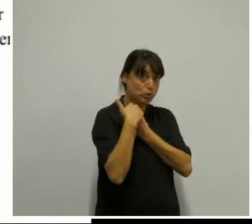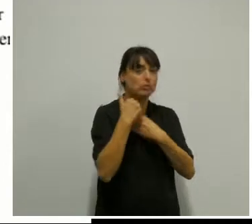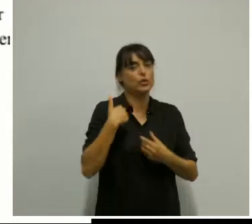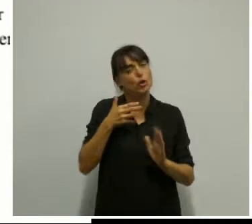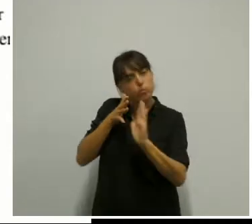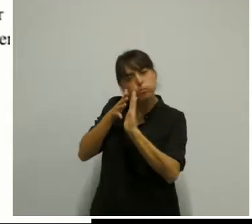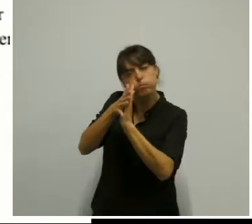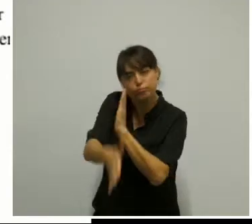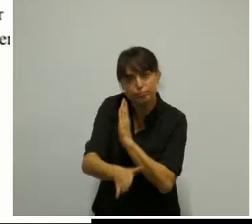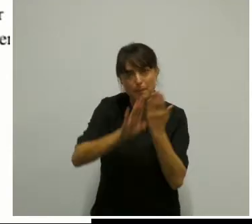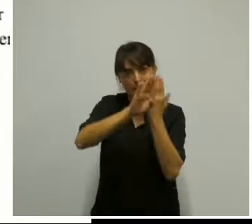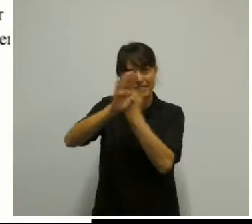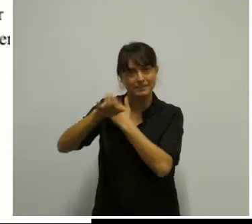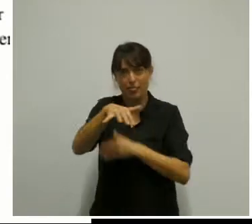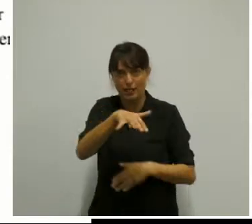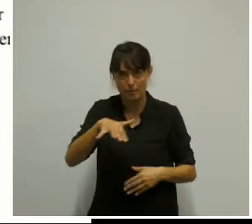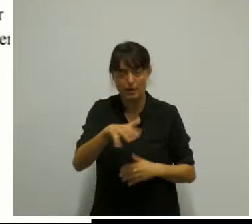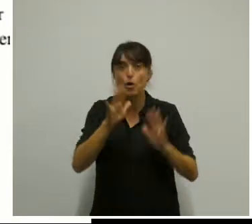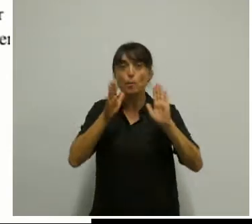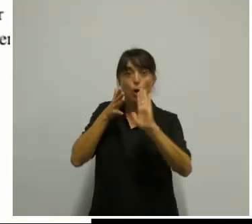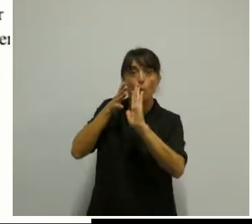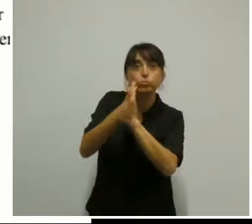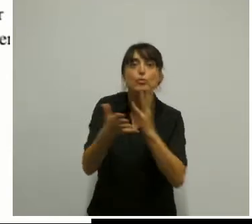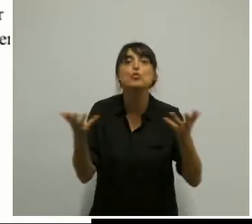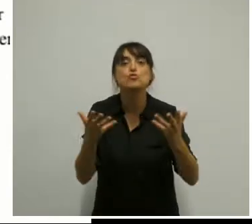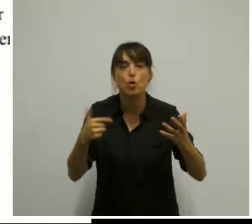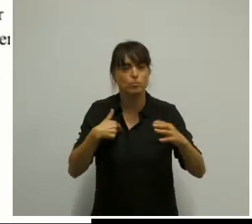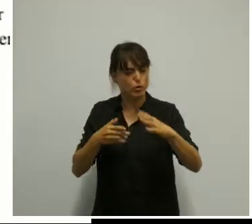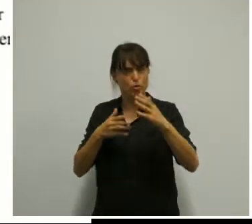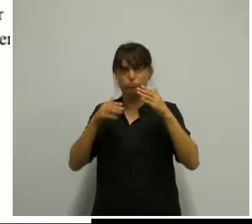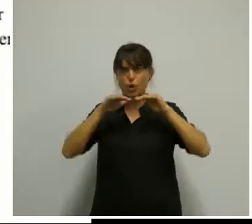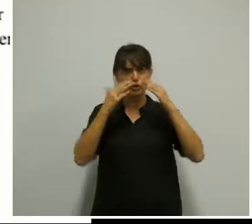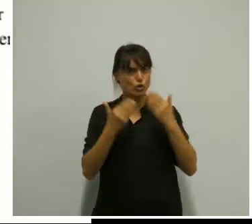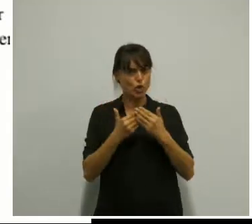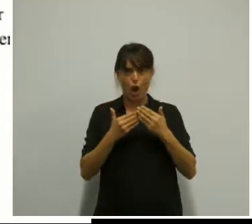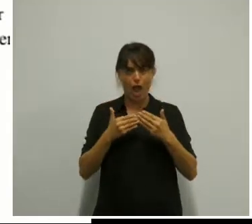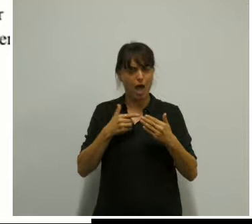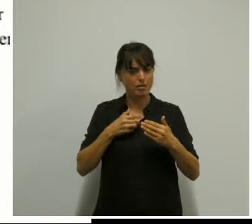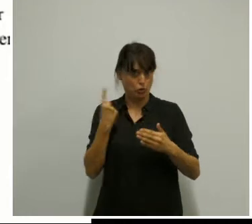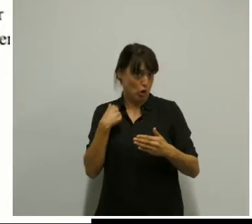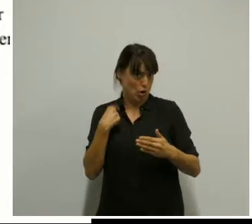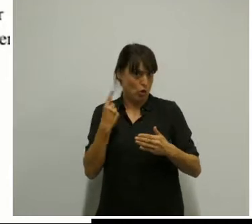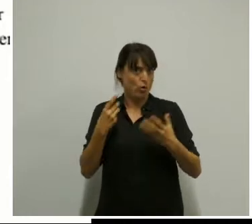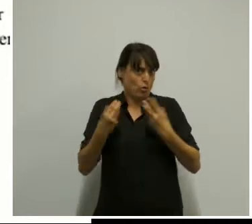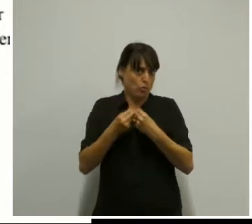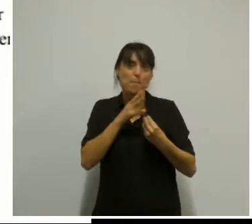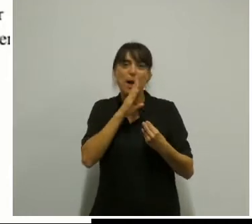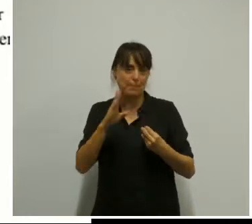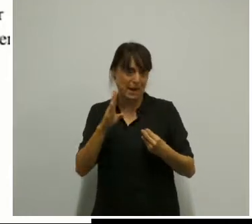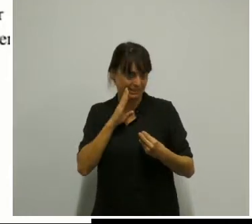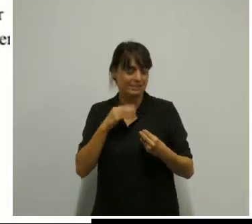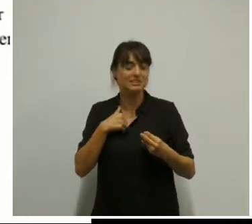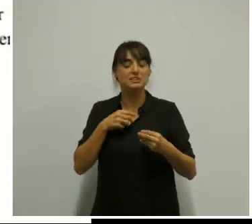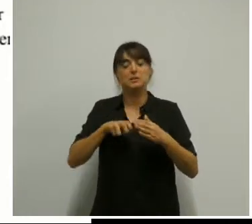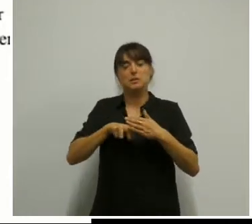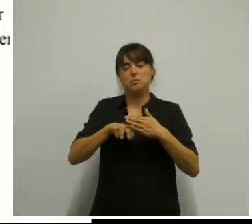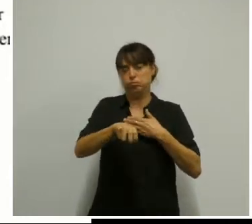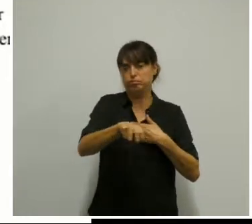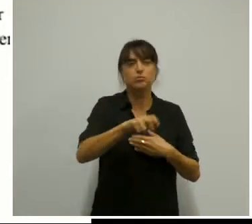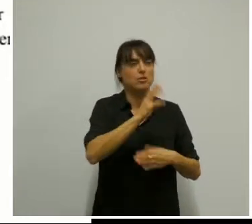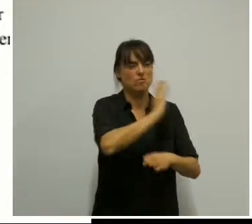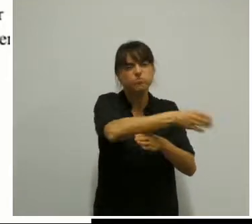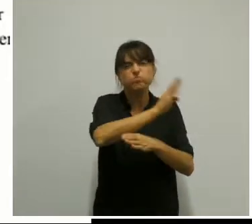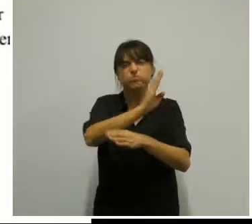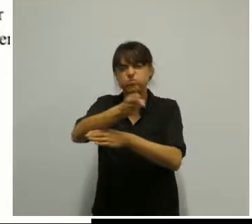tinc un refregit apuntat també. Doncs anàvem a peu de carrer, sortien mames voluntàries a la sortida, primer els de casa, no? I